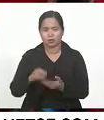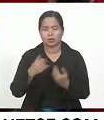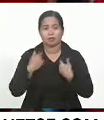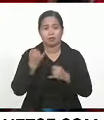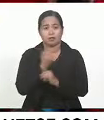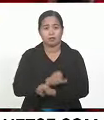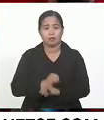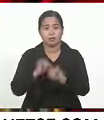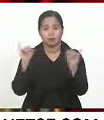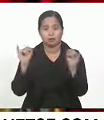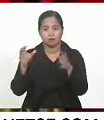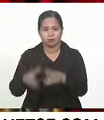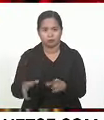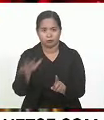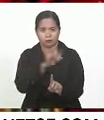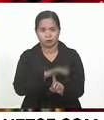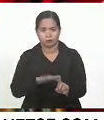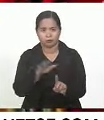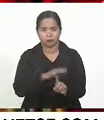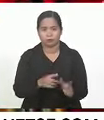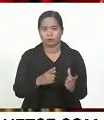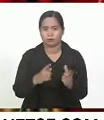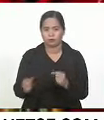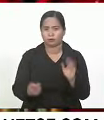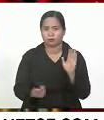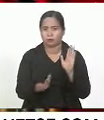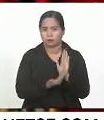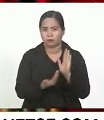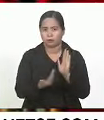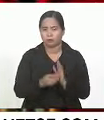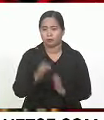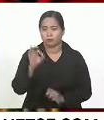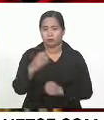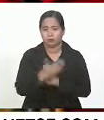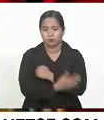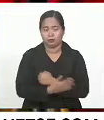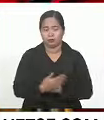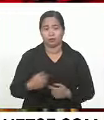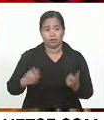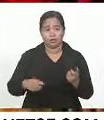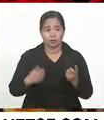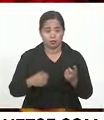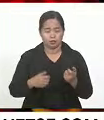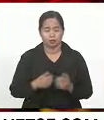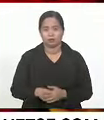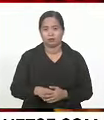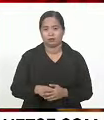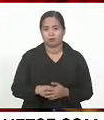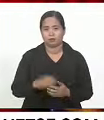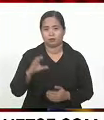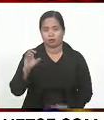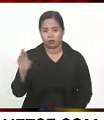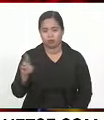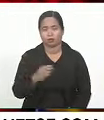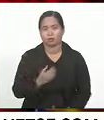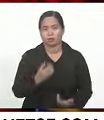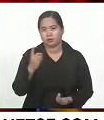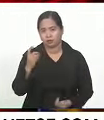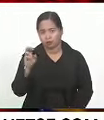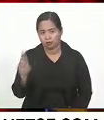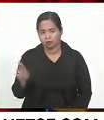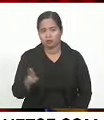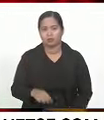independent electoral observers. Ang 9 na mga bansa ay Argentina, Costa Rica, Dominican